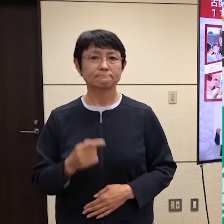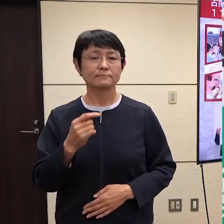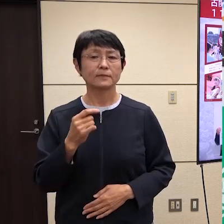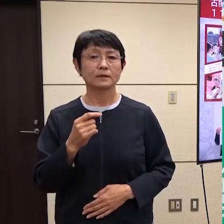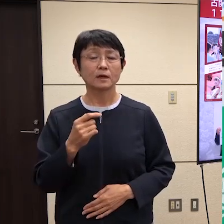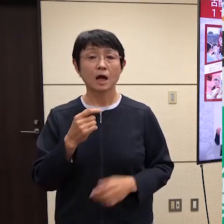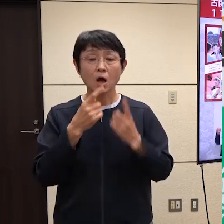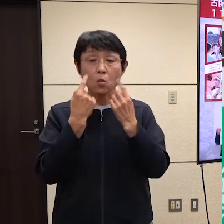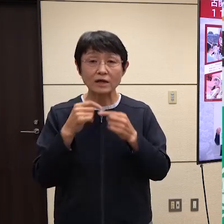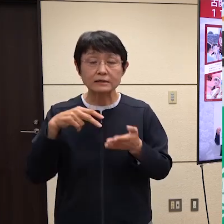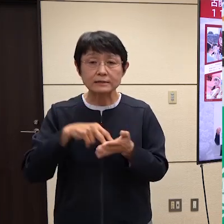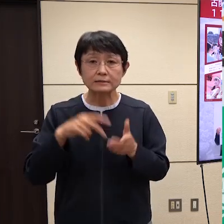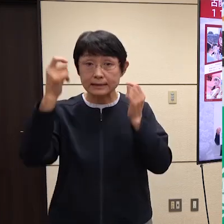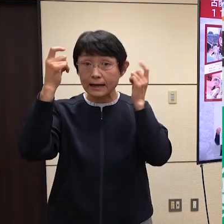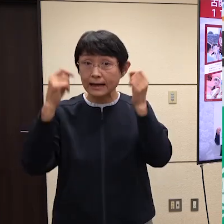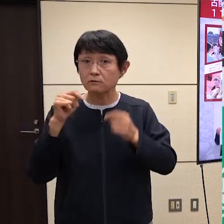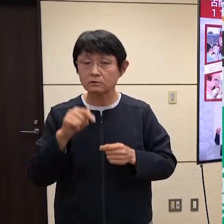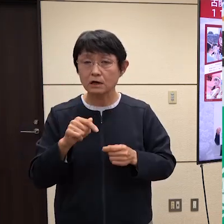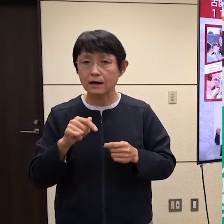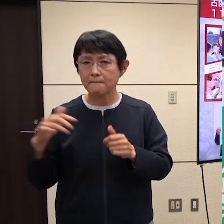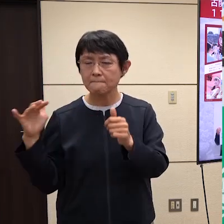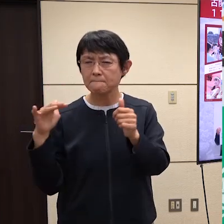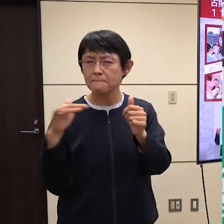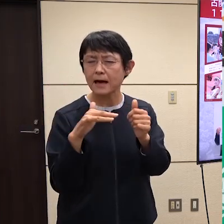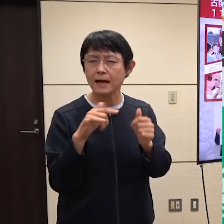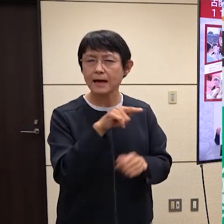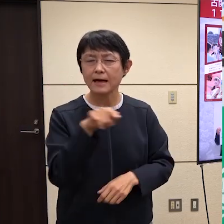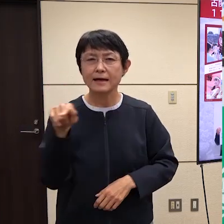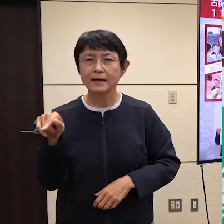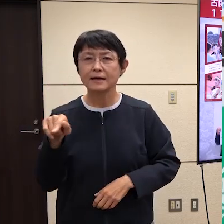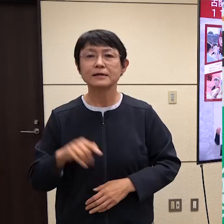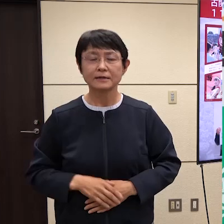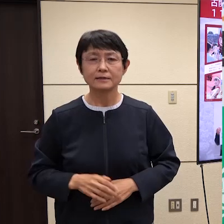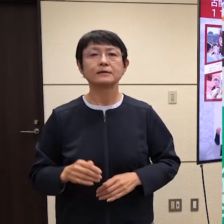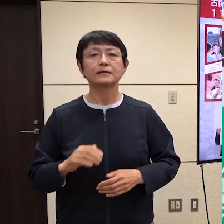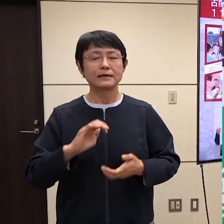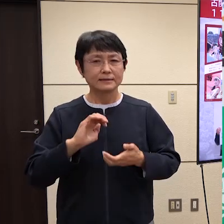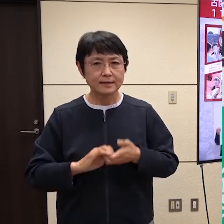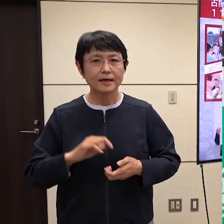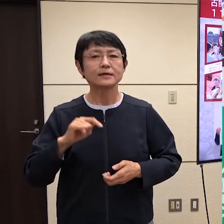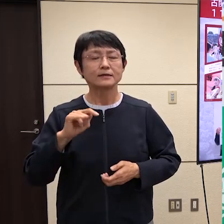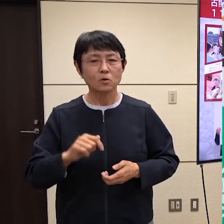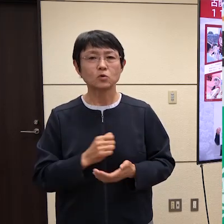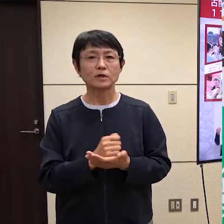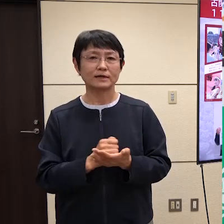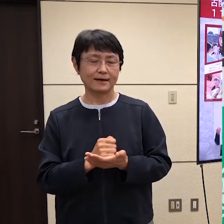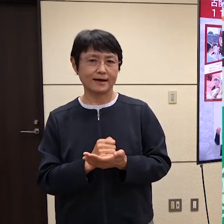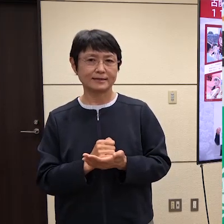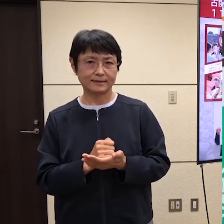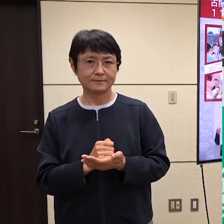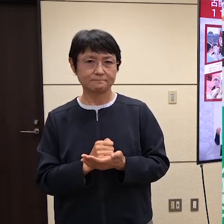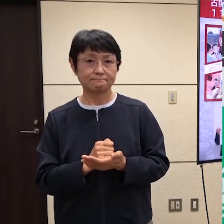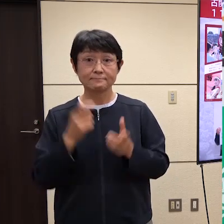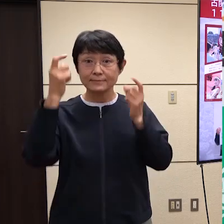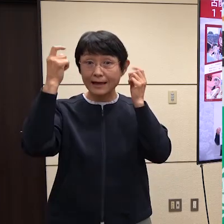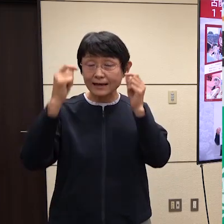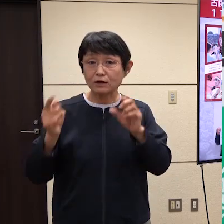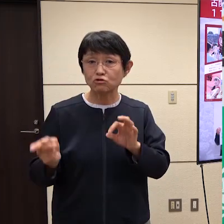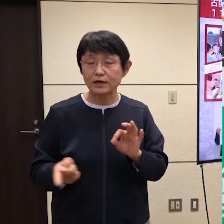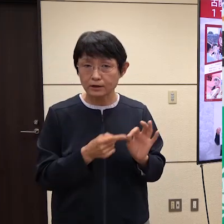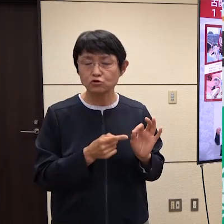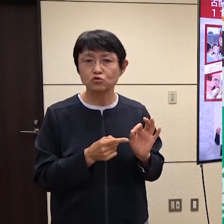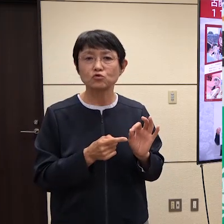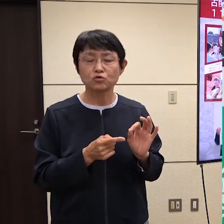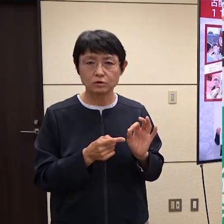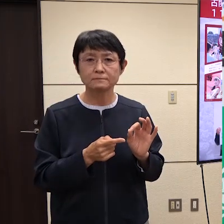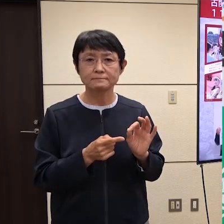私立大学で言えば、まあ、人気の両校ですので、まあ、ぜひこの機会にですね、大学野球、そ